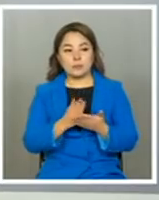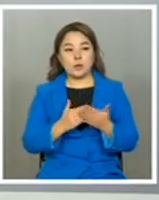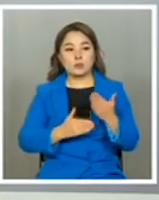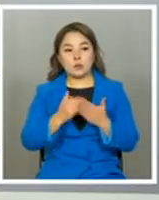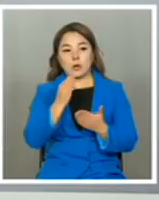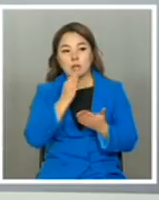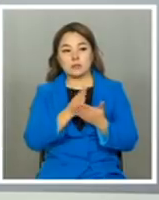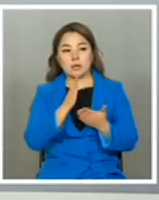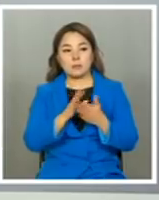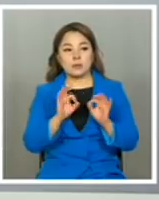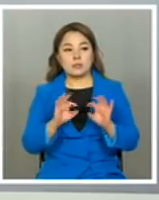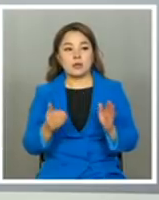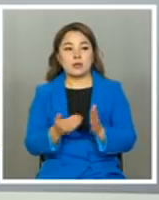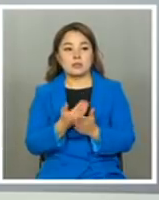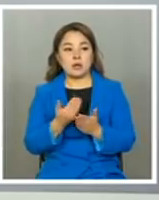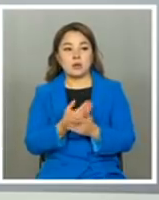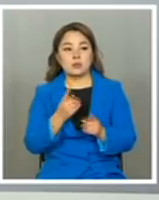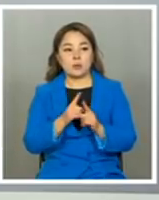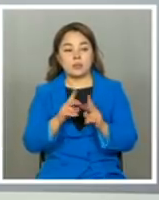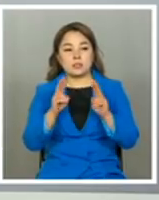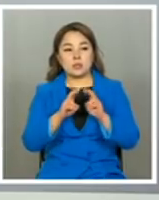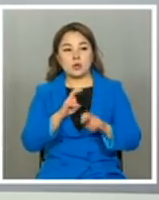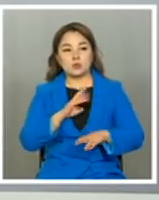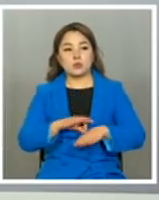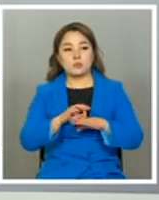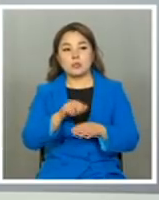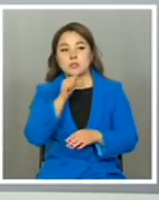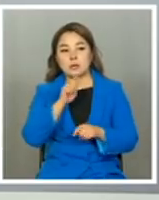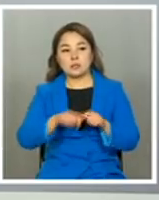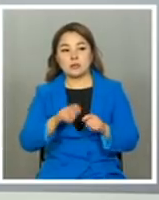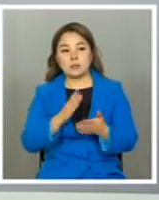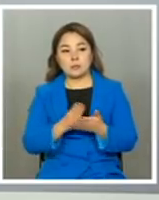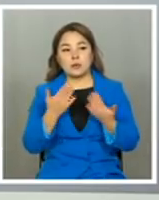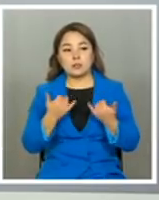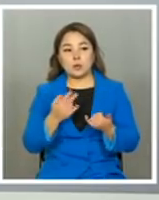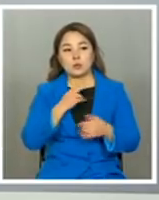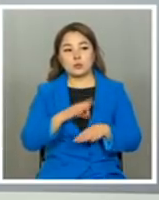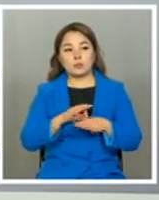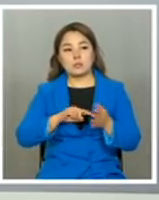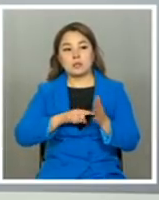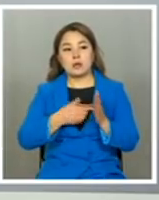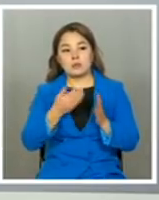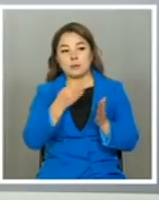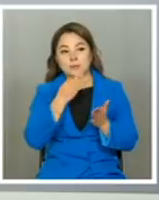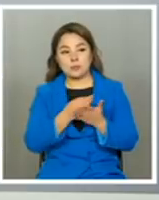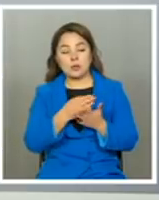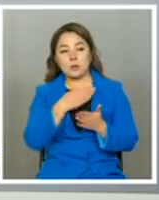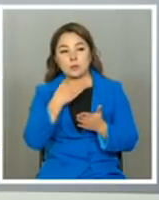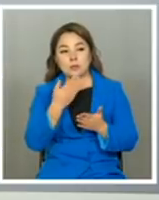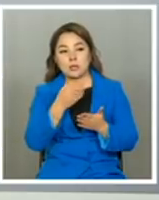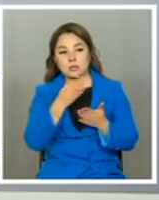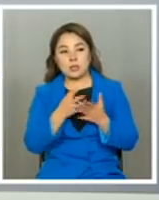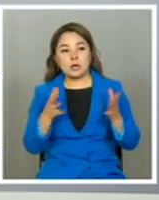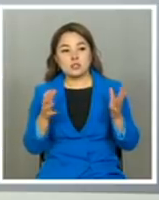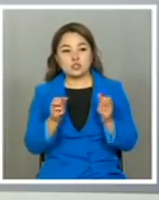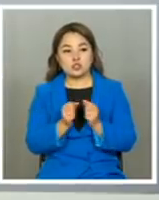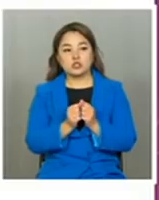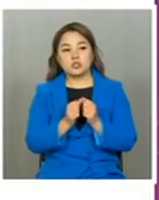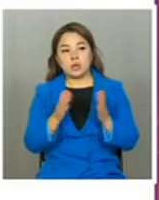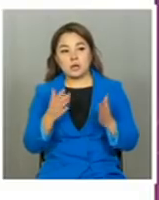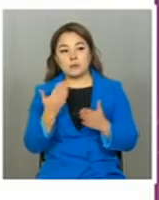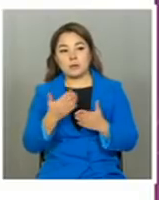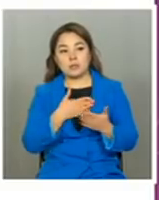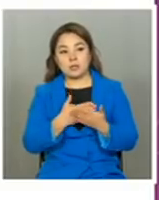айтылған мәліметтерді дәлелдеу үшін зертханалық жұмыс жасап көрейік. Зертханалық жұмыстың мақсаты – бұлшықеттің жиырылуы жиілігіне